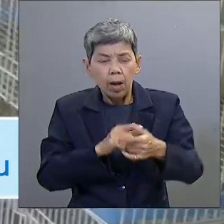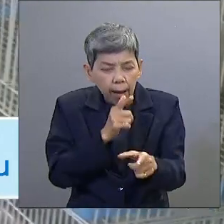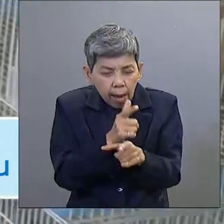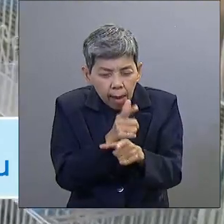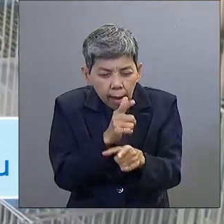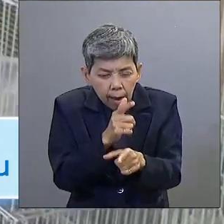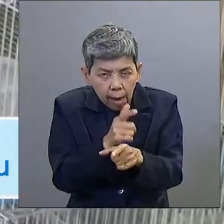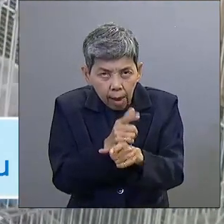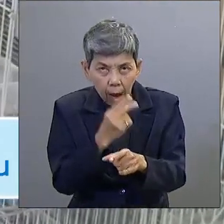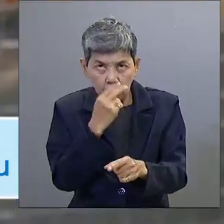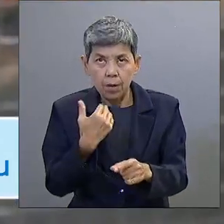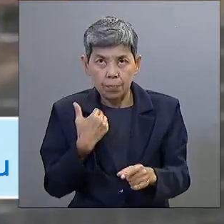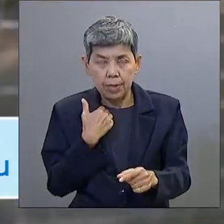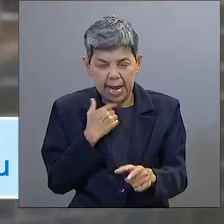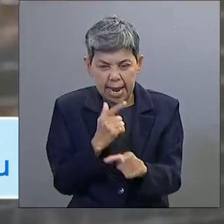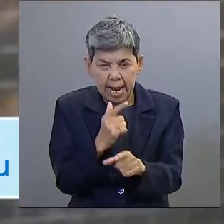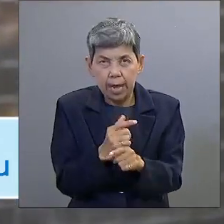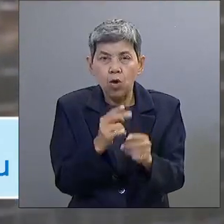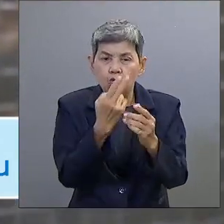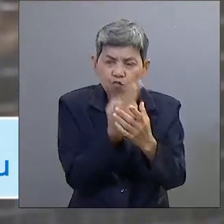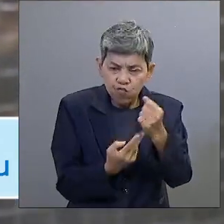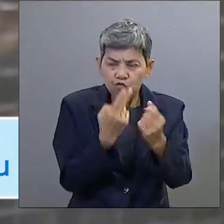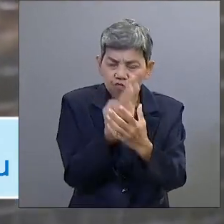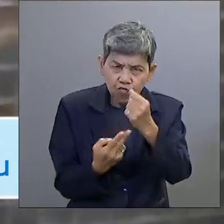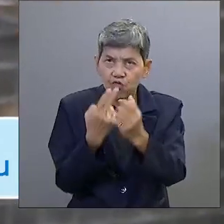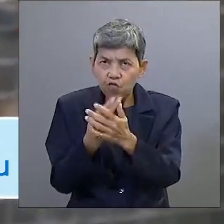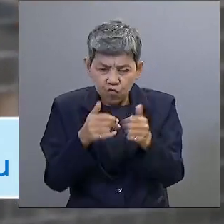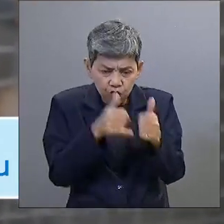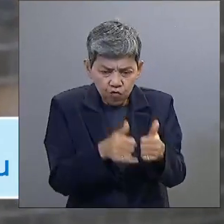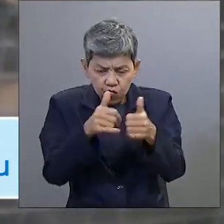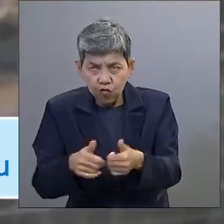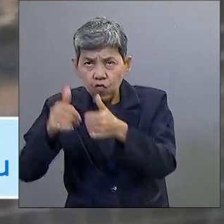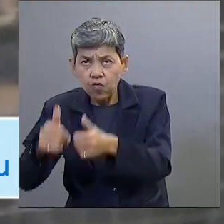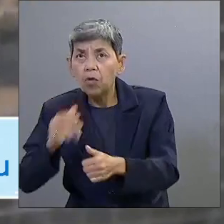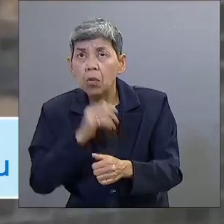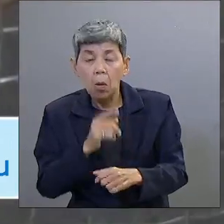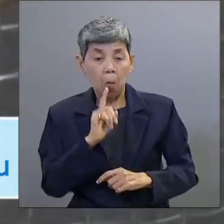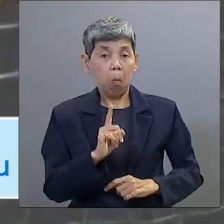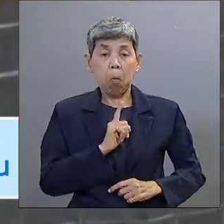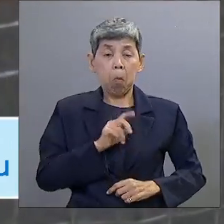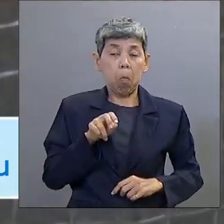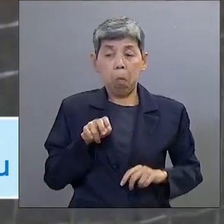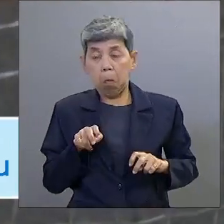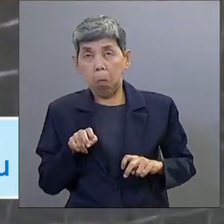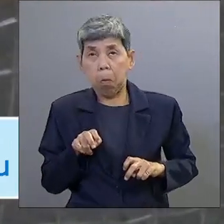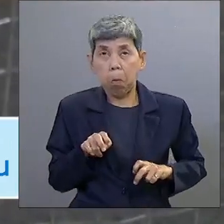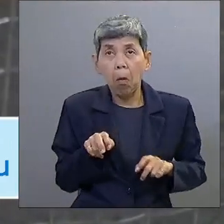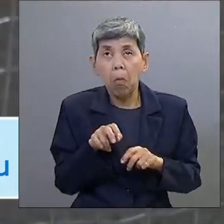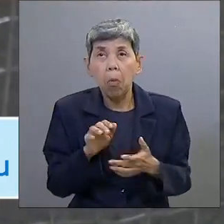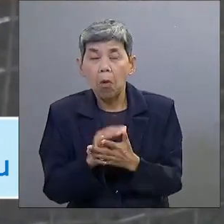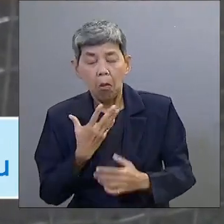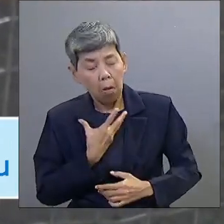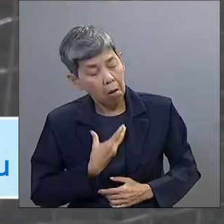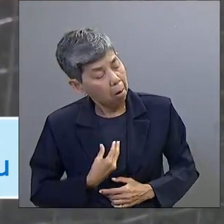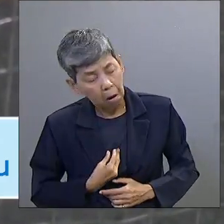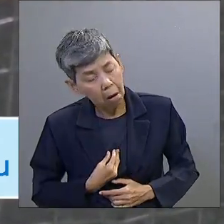ใหญ่เนี่ยเขาจะมีการเลี้ยงให้เป็นคู่ค่ะเพราะว่าด้วยสวัสดิภาพของพวกมันเองเพราะว่าถ้าไม่ทำแบบนี้เนี่ยนกเลิฟเบิร์ดเขาอาจจะเหง